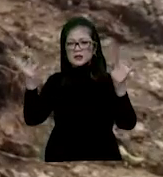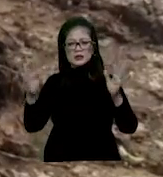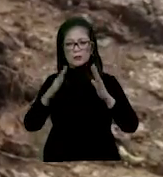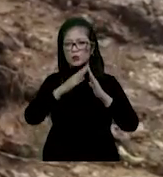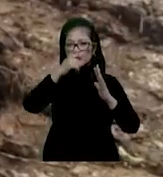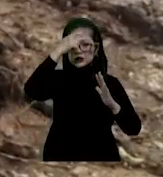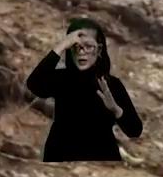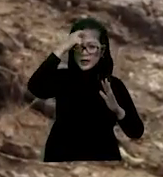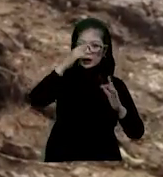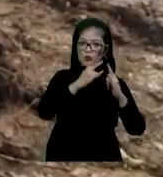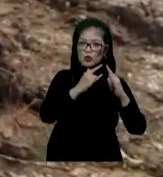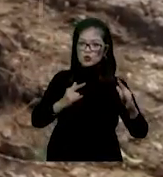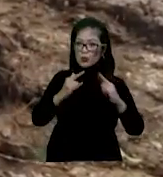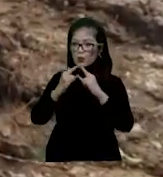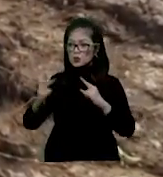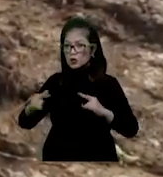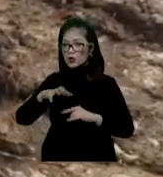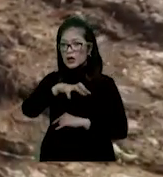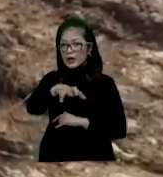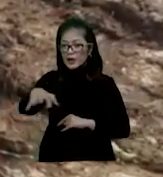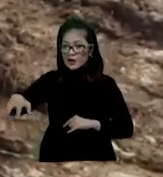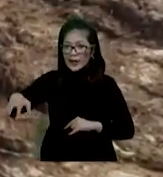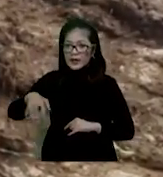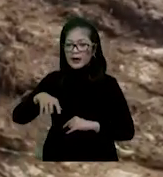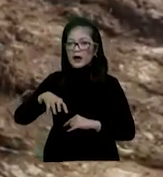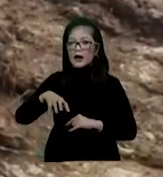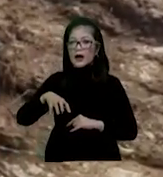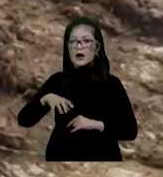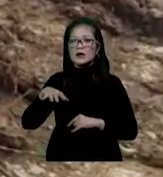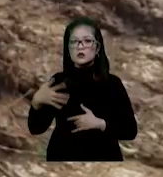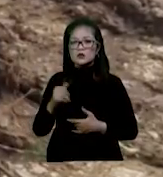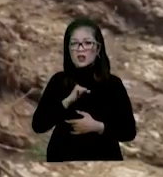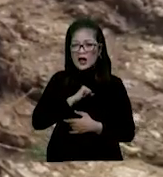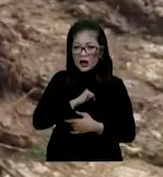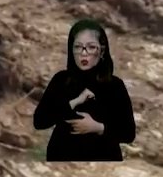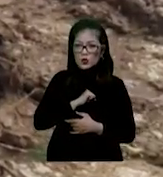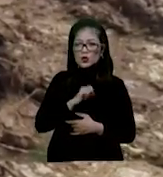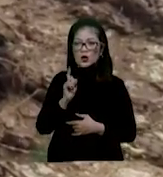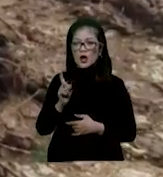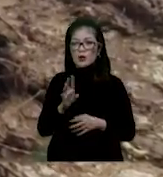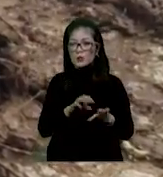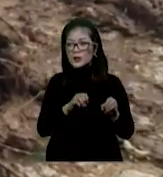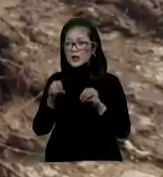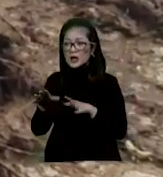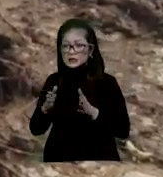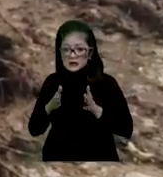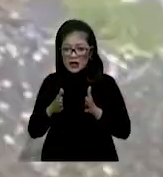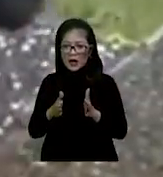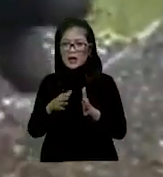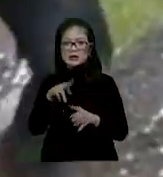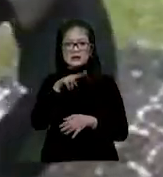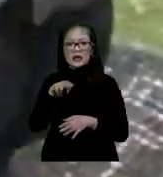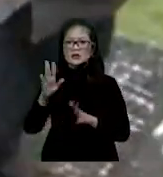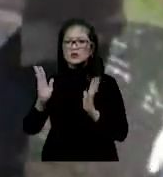posko, terus ke daerah-daerah itu takutnya dipindahin jalan gitu. Cuman sudah ketemu dan akhirnya dipokuskan di sini.